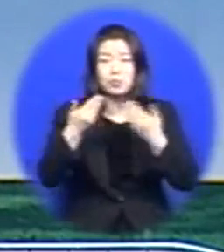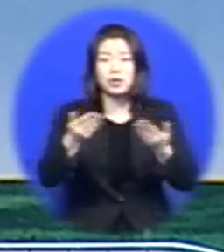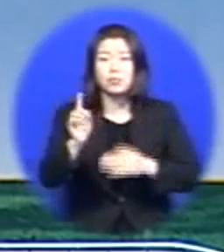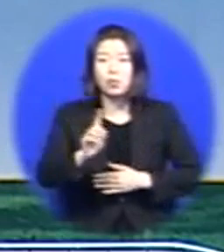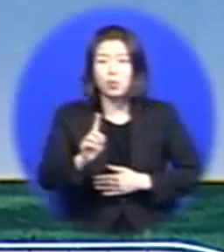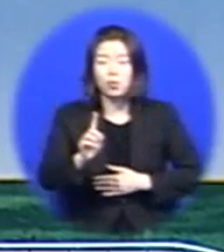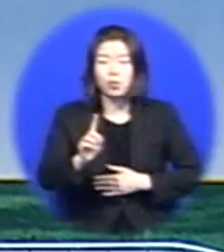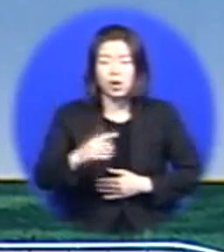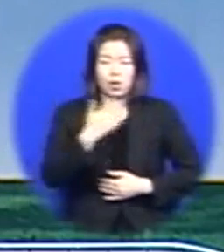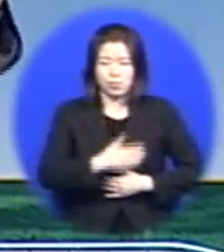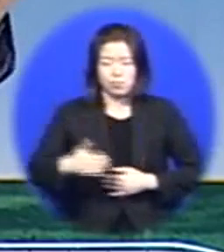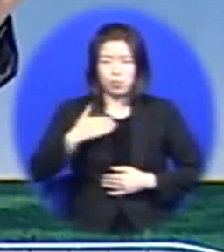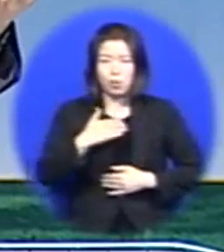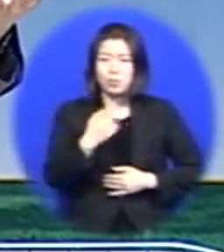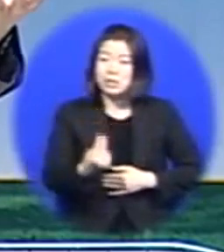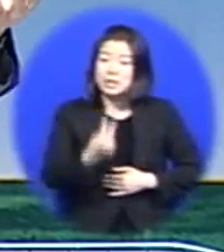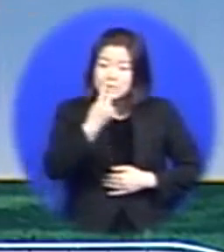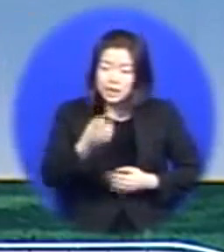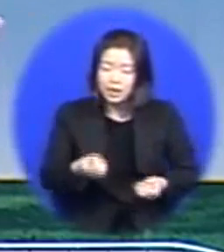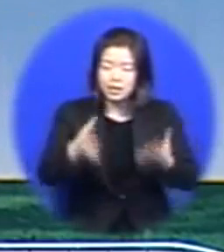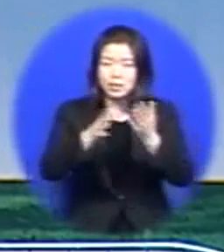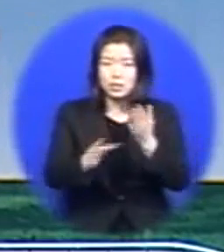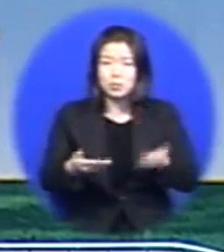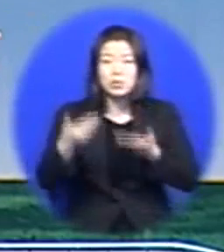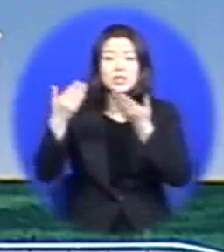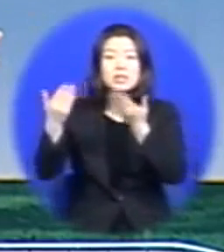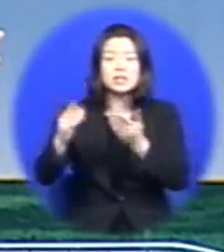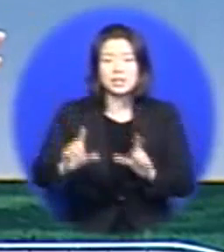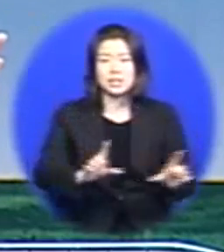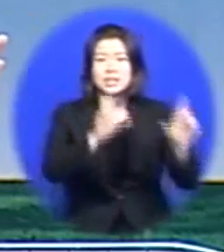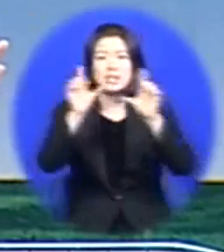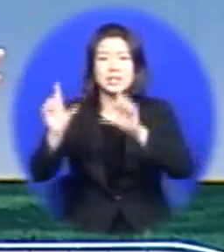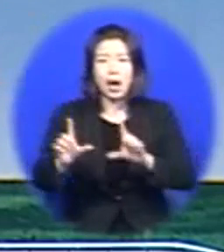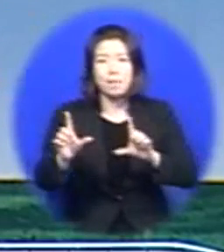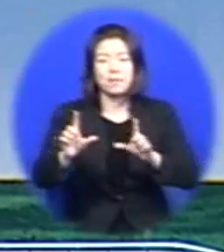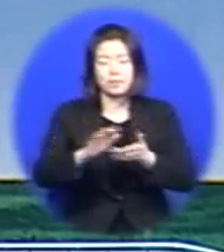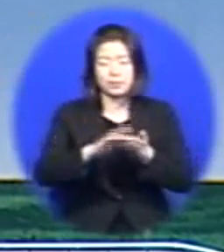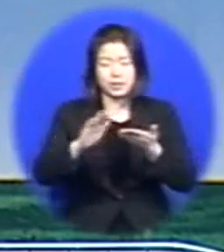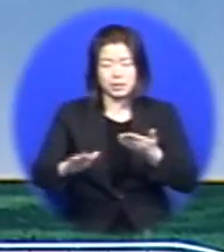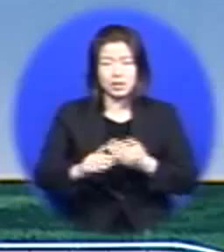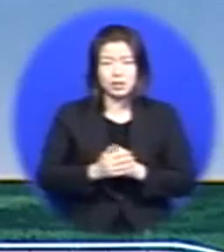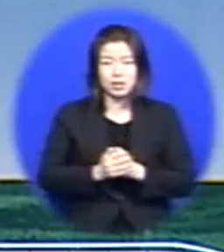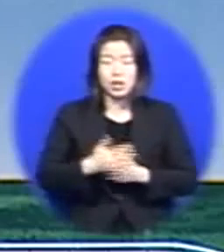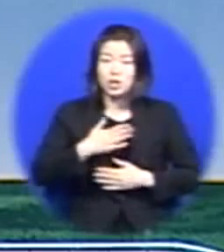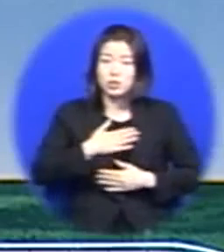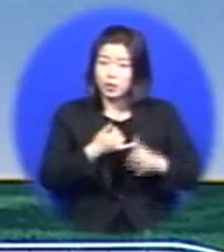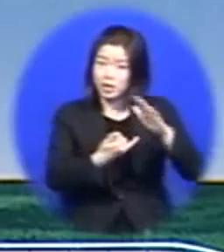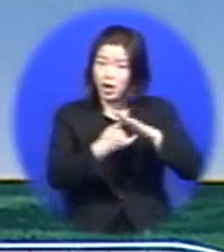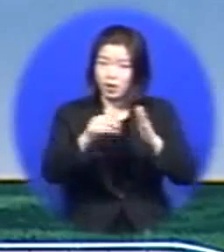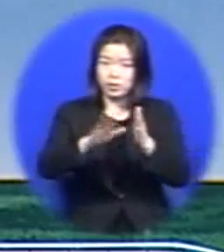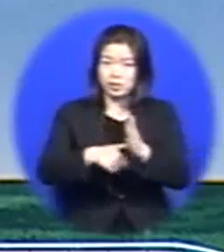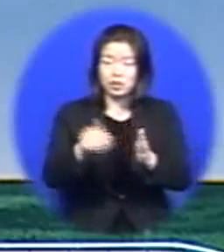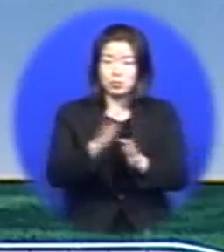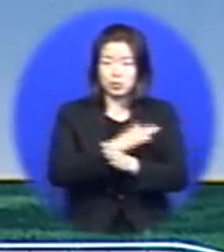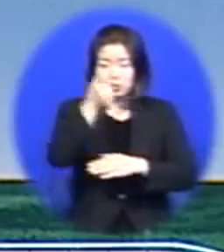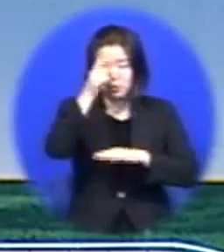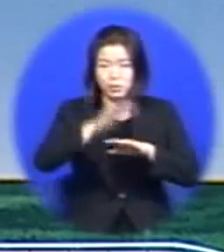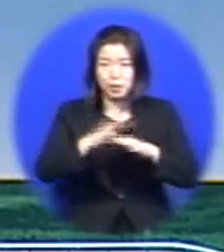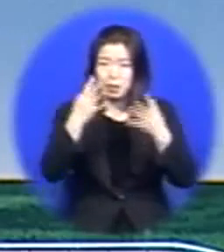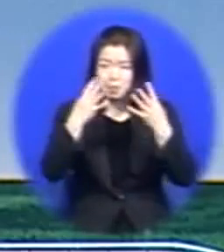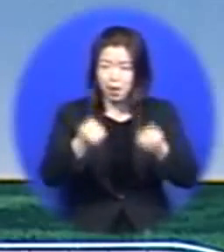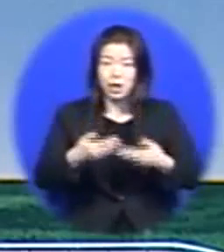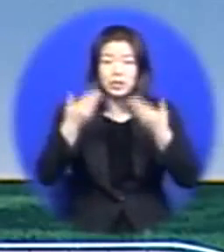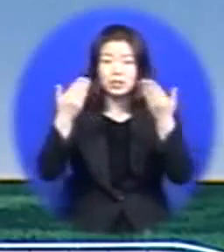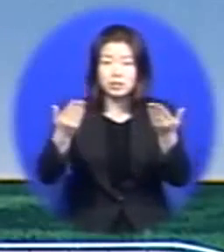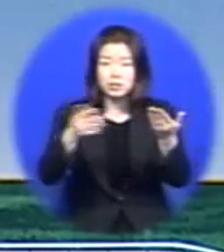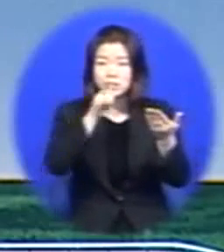몸을 하나님께 산제물로 바친 사람의 삶이에요. 저는 어릴 때부터 예배를 엄청나게 많이